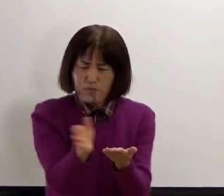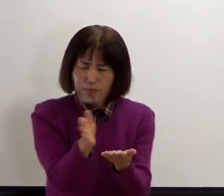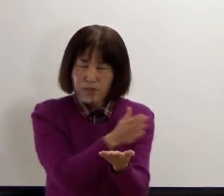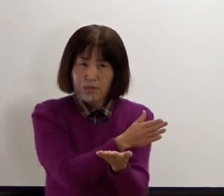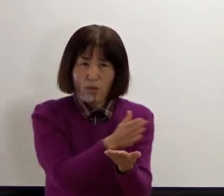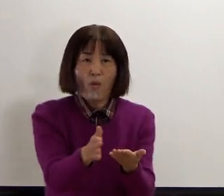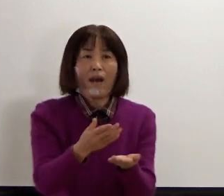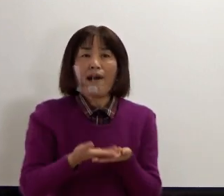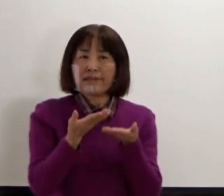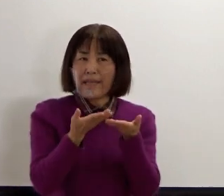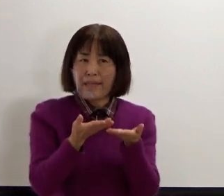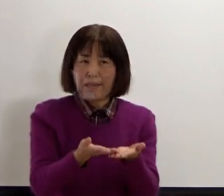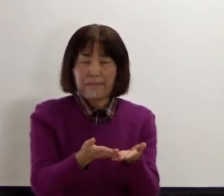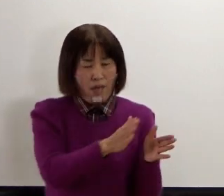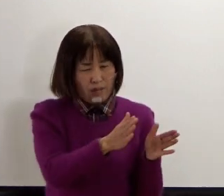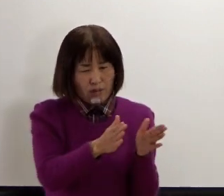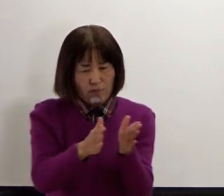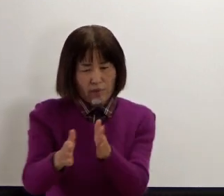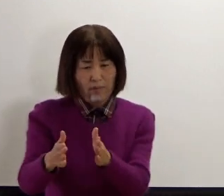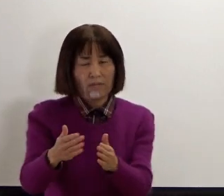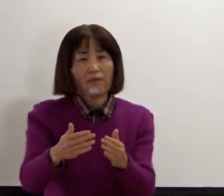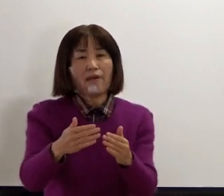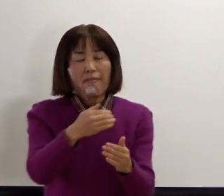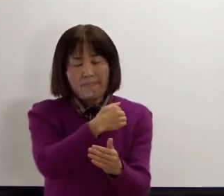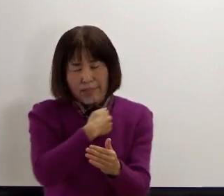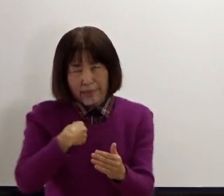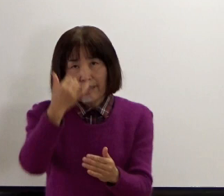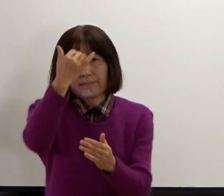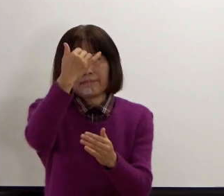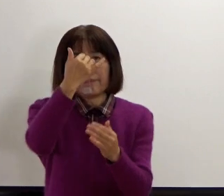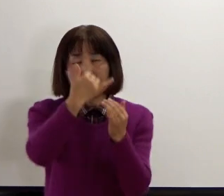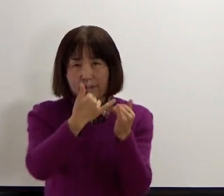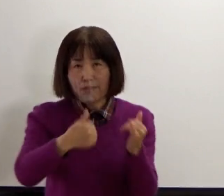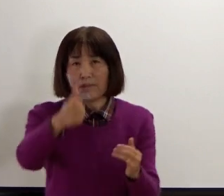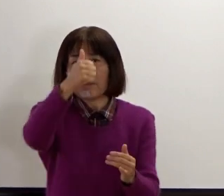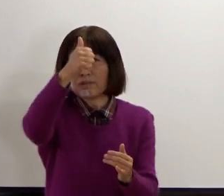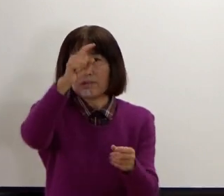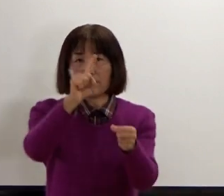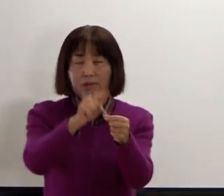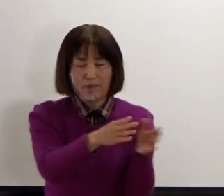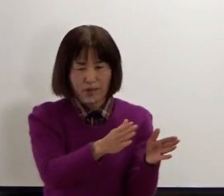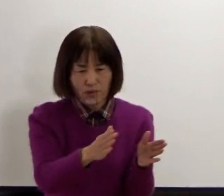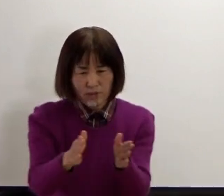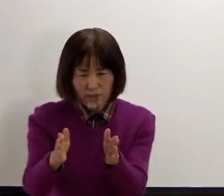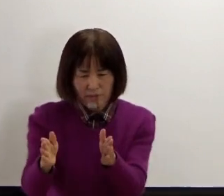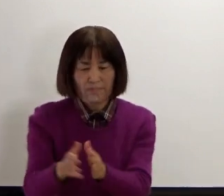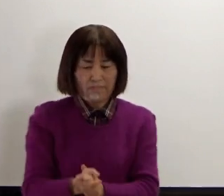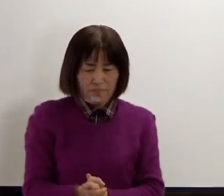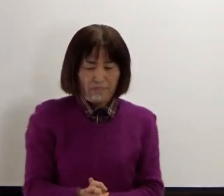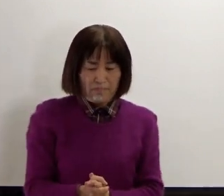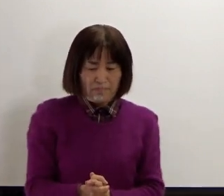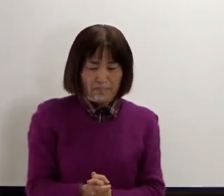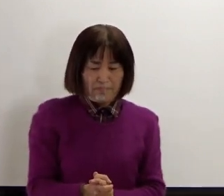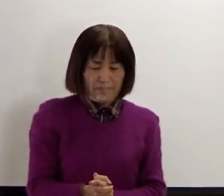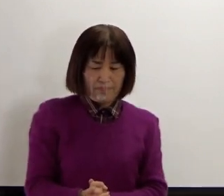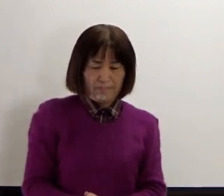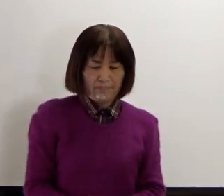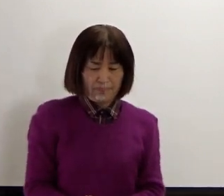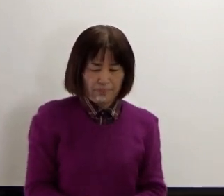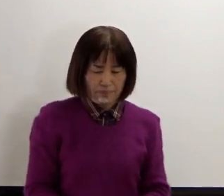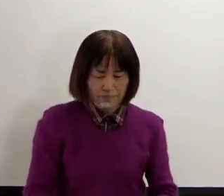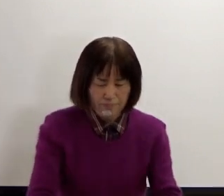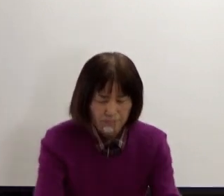逆らう者に正しい人の分別を持たせて、準備のできた民を主のために用意